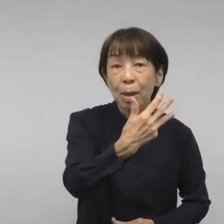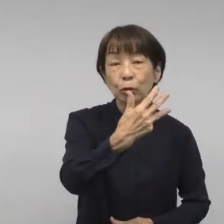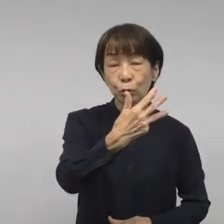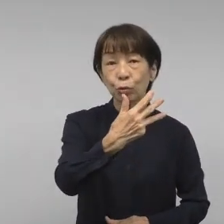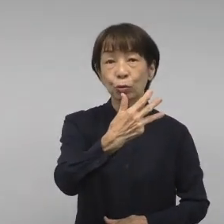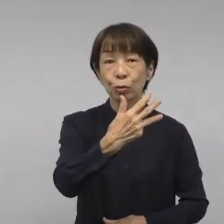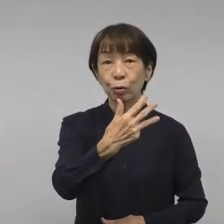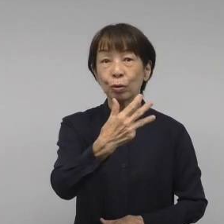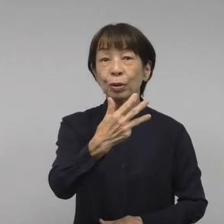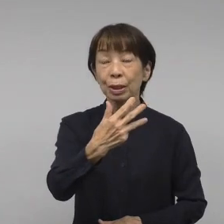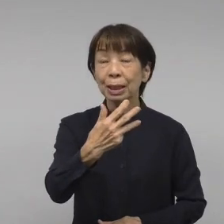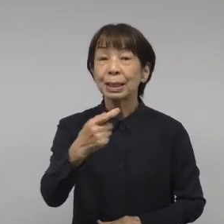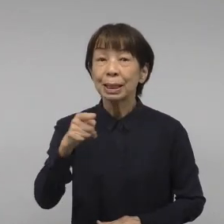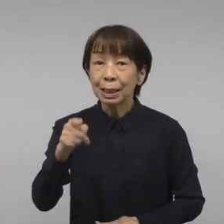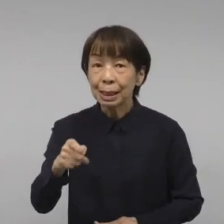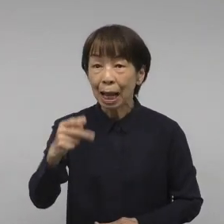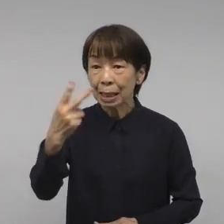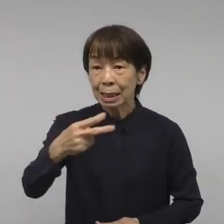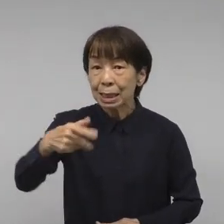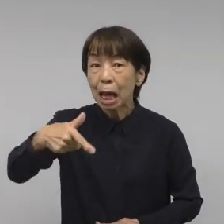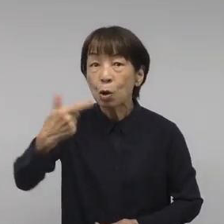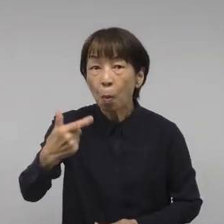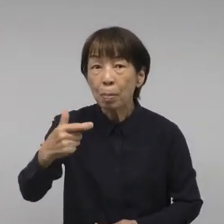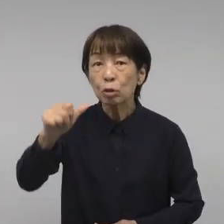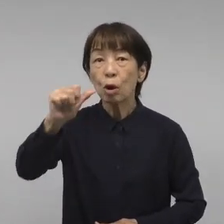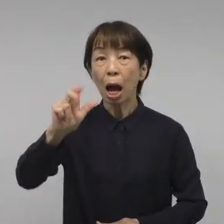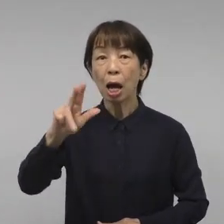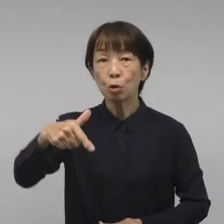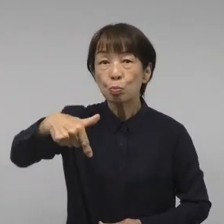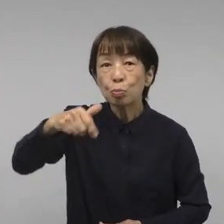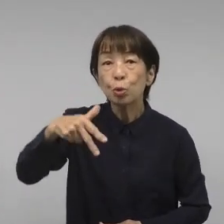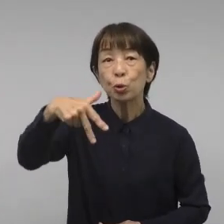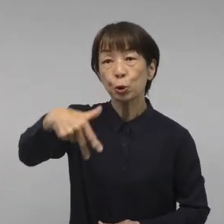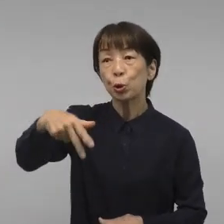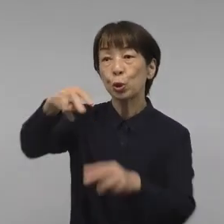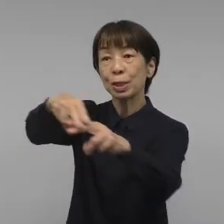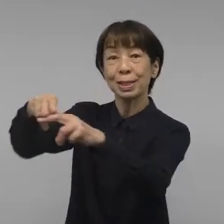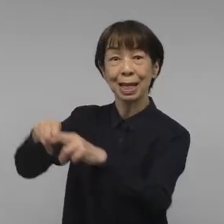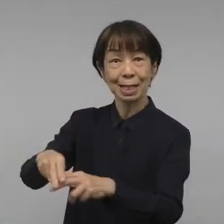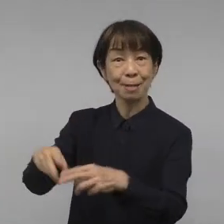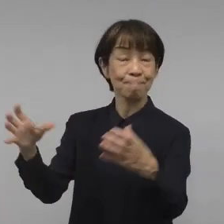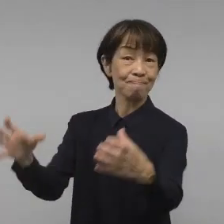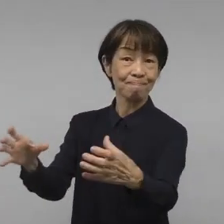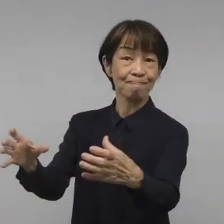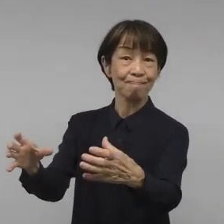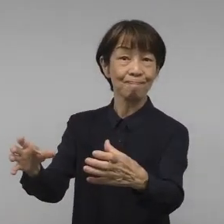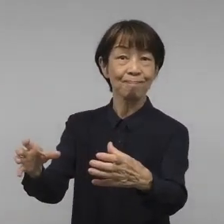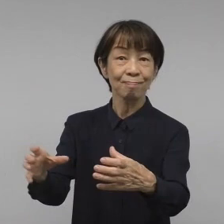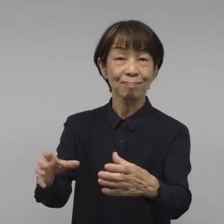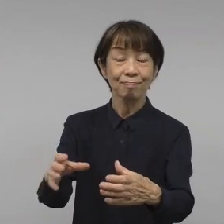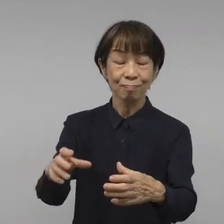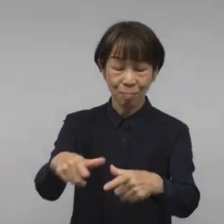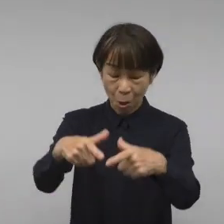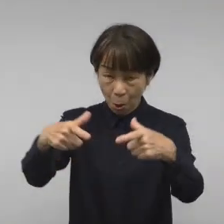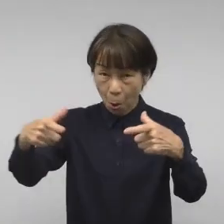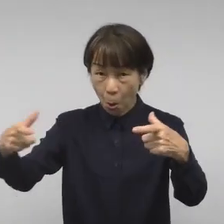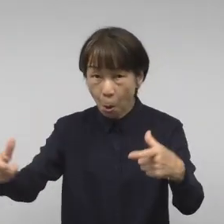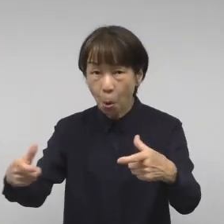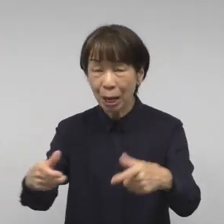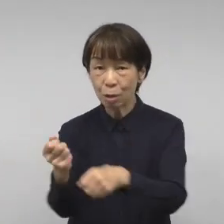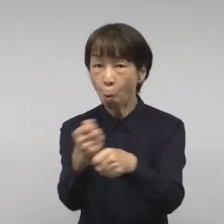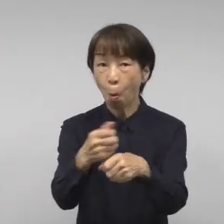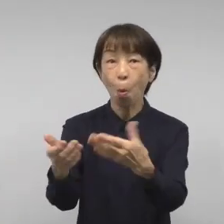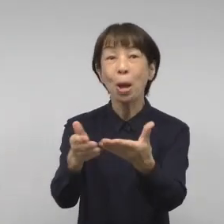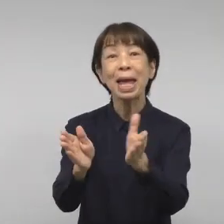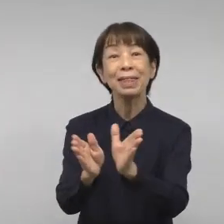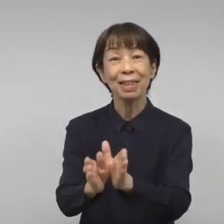席、それから2回戦も2600席というふうなことで、相当な数の応援団が行